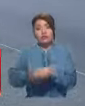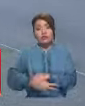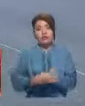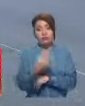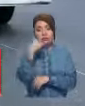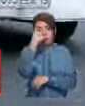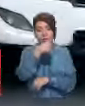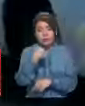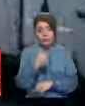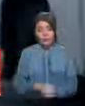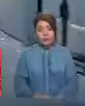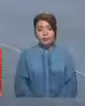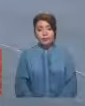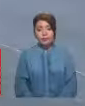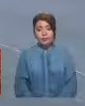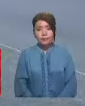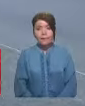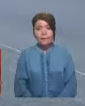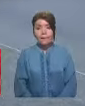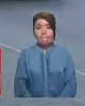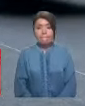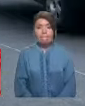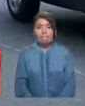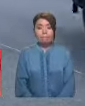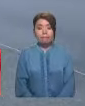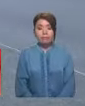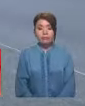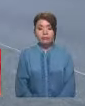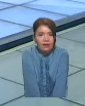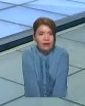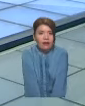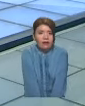2024. Анастасия Дроняк, Яна Гладкова, Астана Таймс.